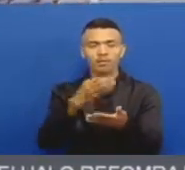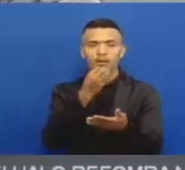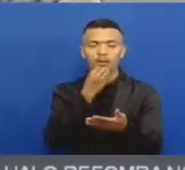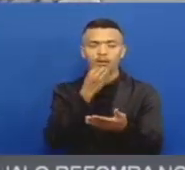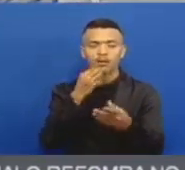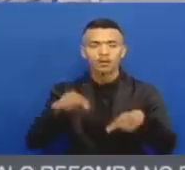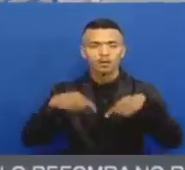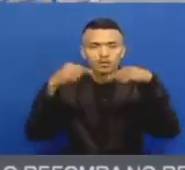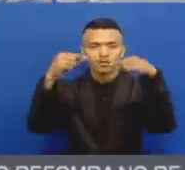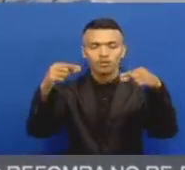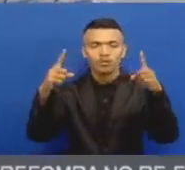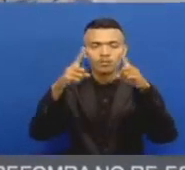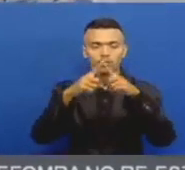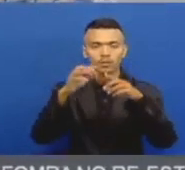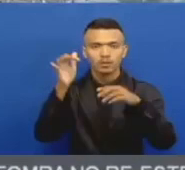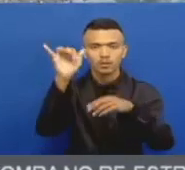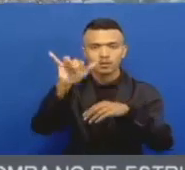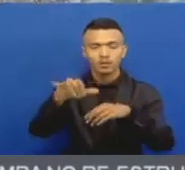shir ne rua ti rua bi shura da lida